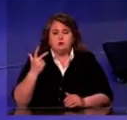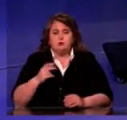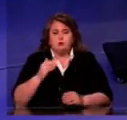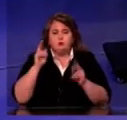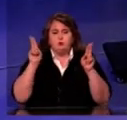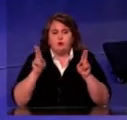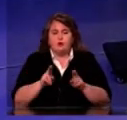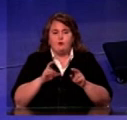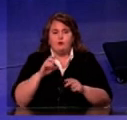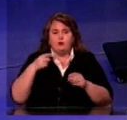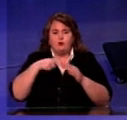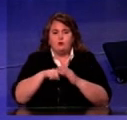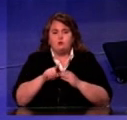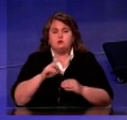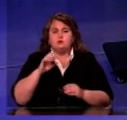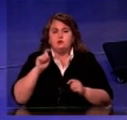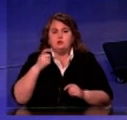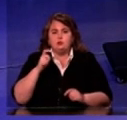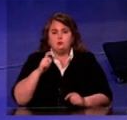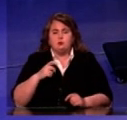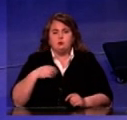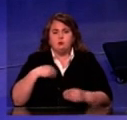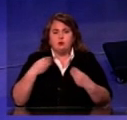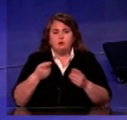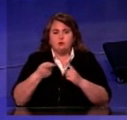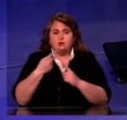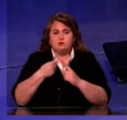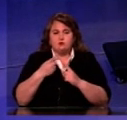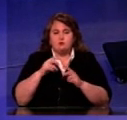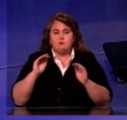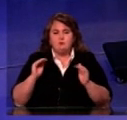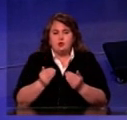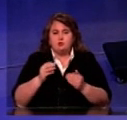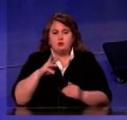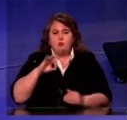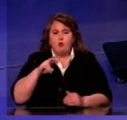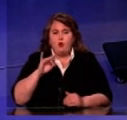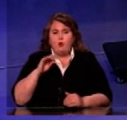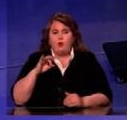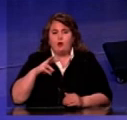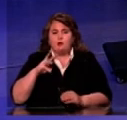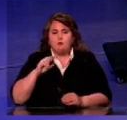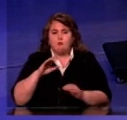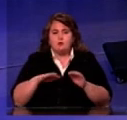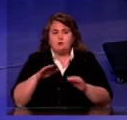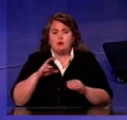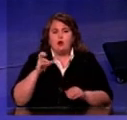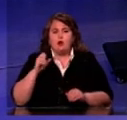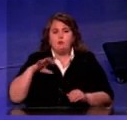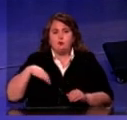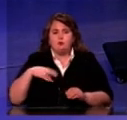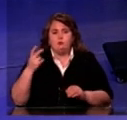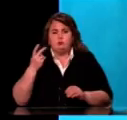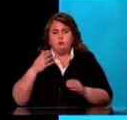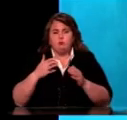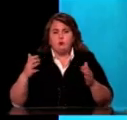правилам органической химии сначала мы даем название радикалу с меньшей молекулярной массой, а затем с большей